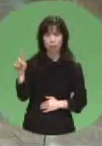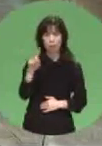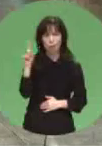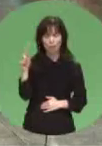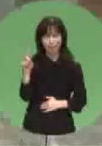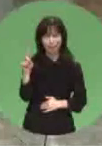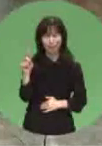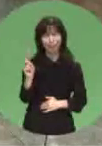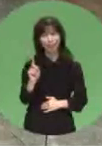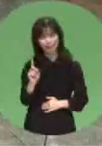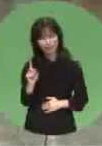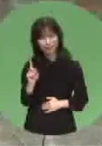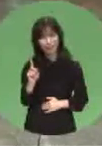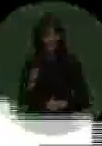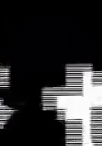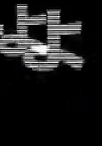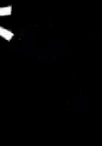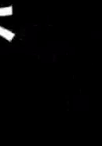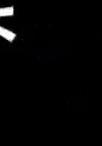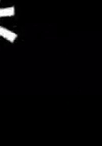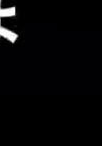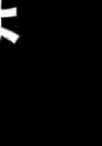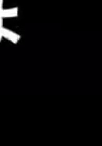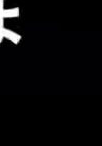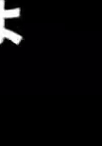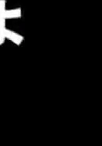ベルテラス生駒って何ですか。